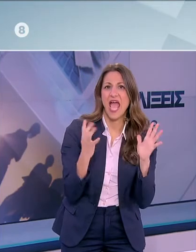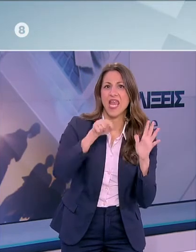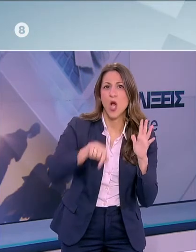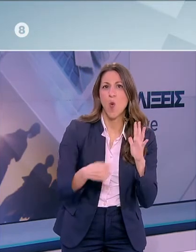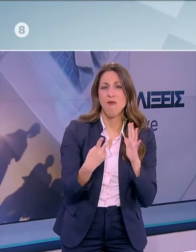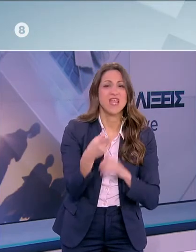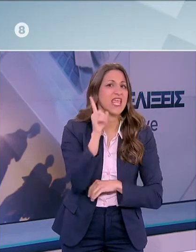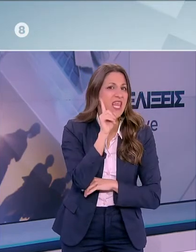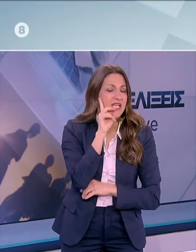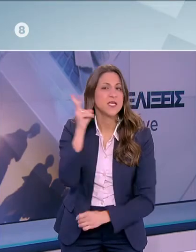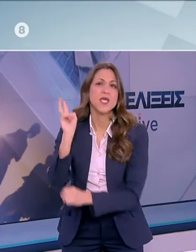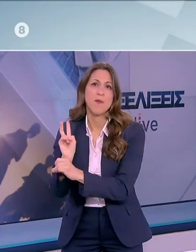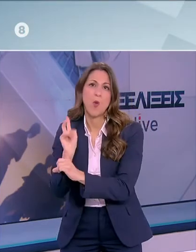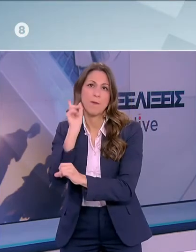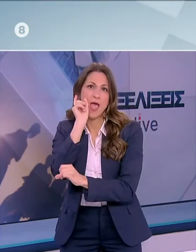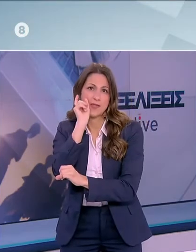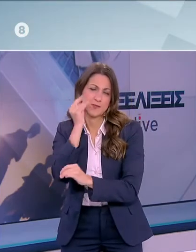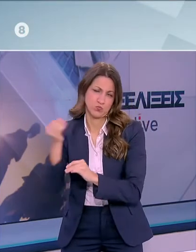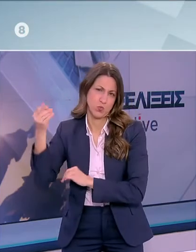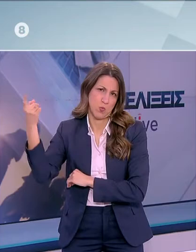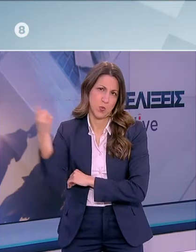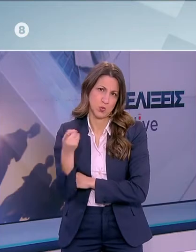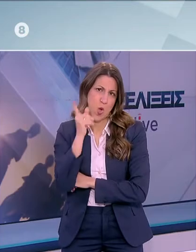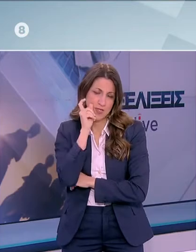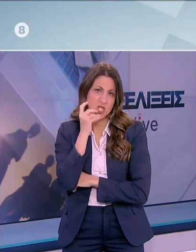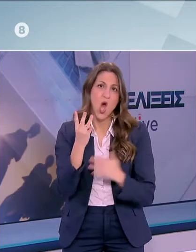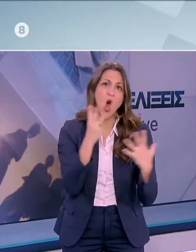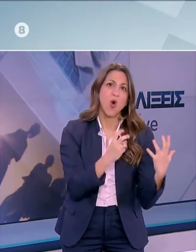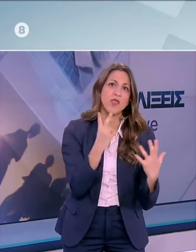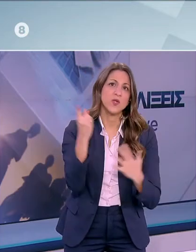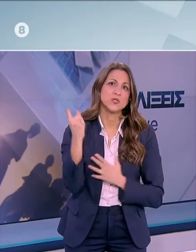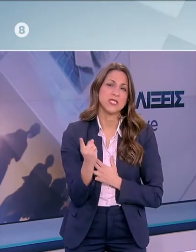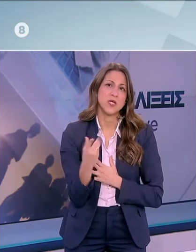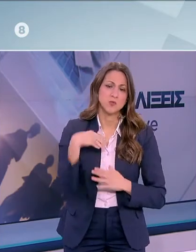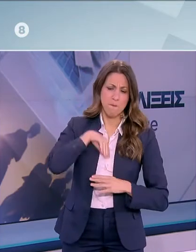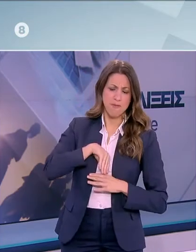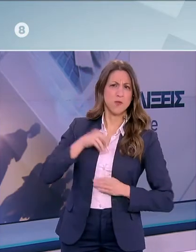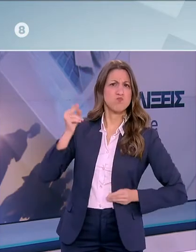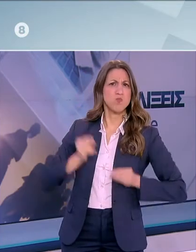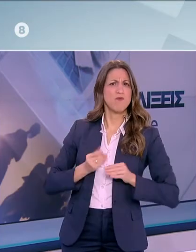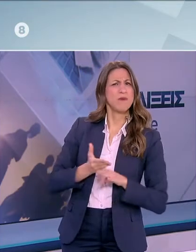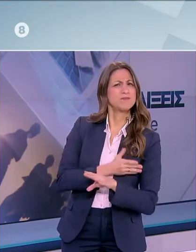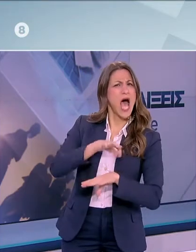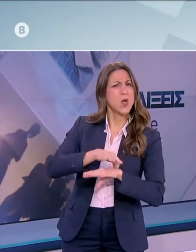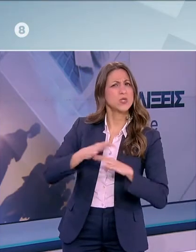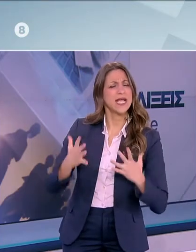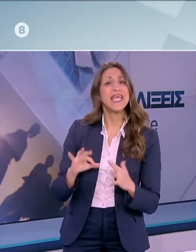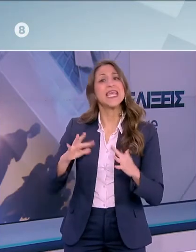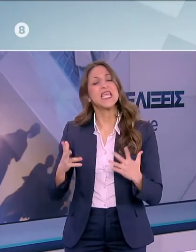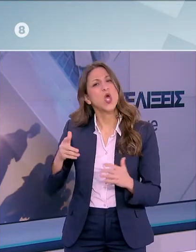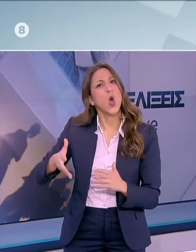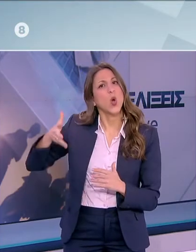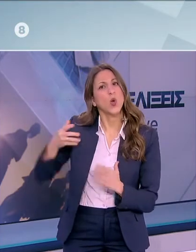19,7% είναι γυναίκες και οι υπόλοιποι άνδρες. Το 82% έχει υποκείμενο νόσημα ή είναι ηλικιωμένοι 70 ετών και